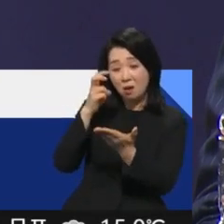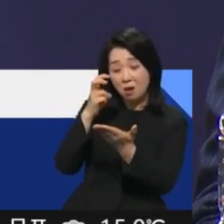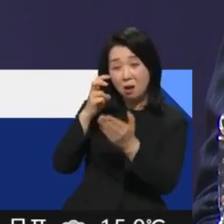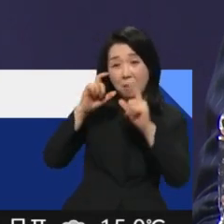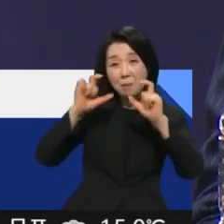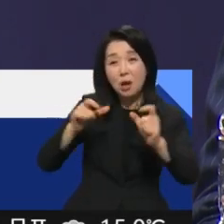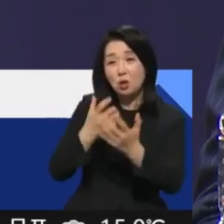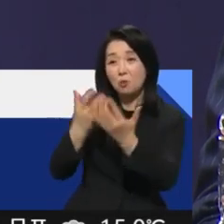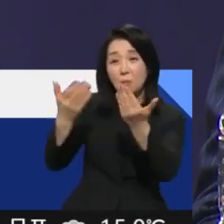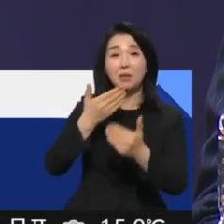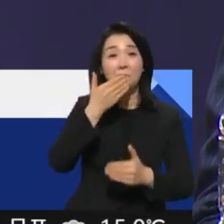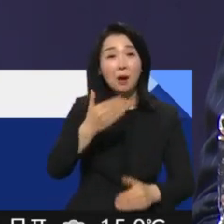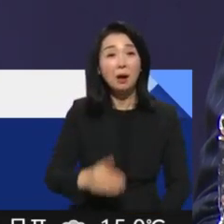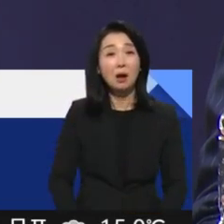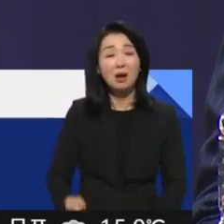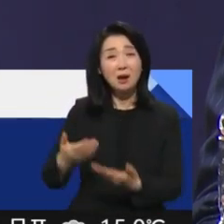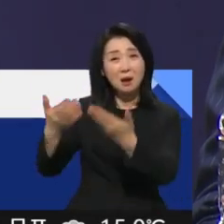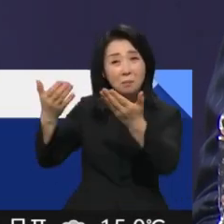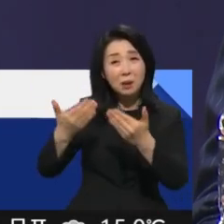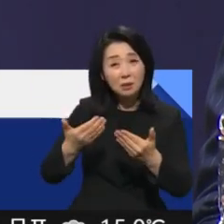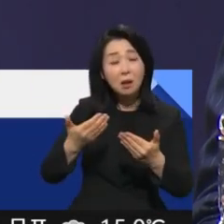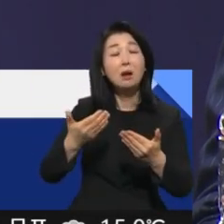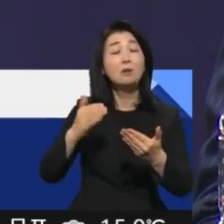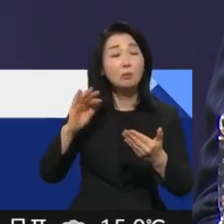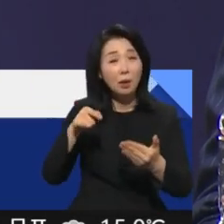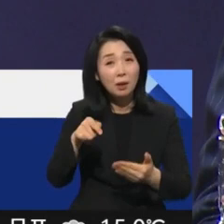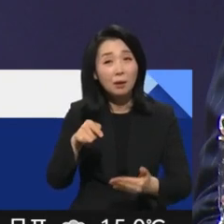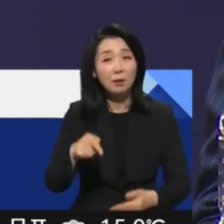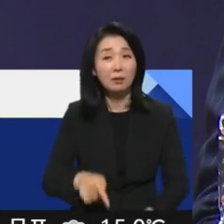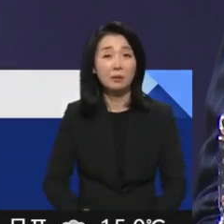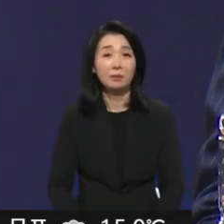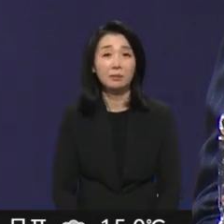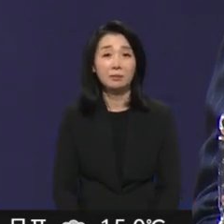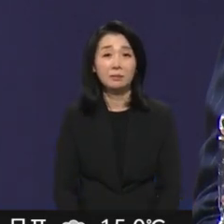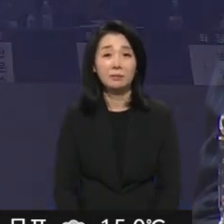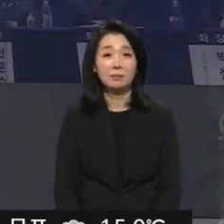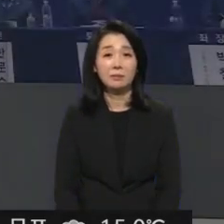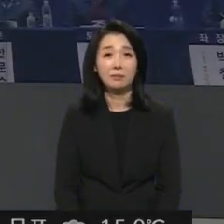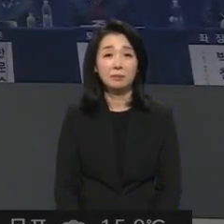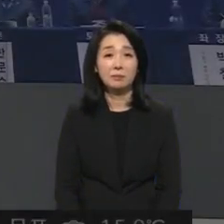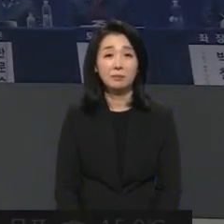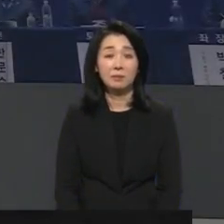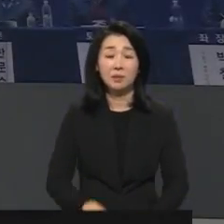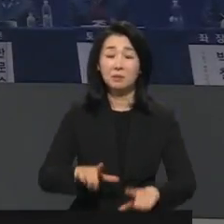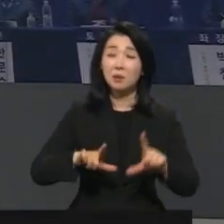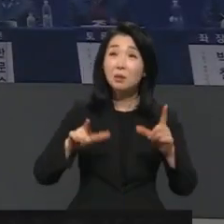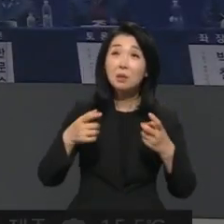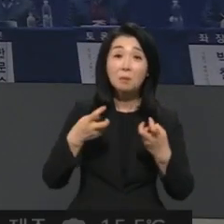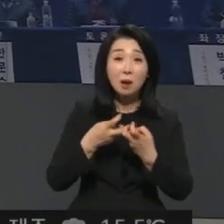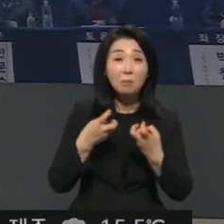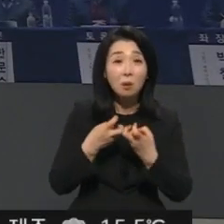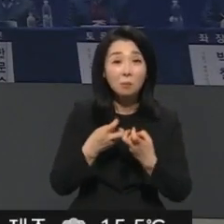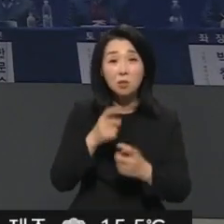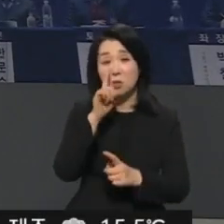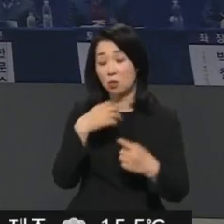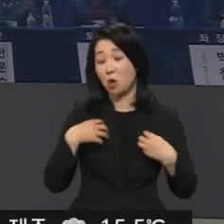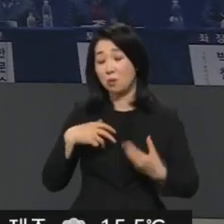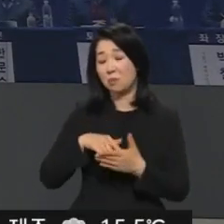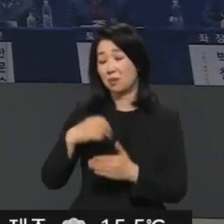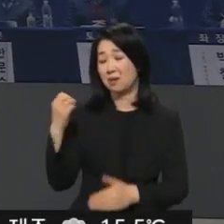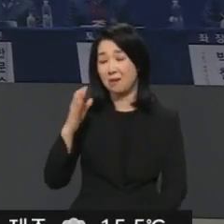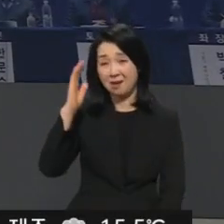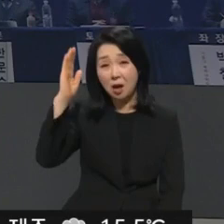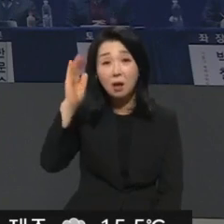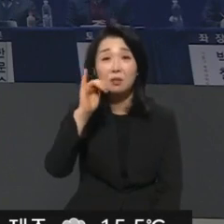받으실 수 있다 받으셔도 된다는 점이 있다고 생각하게 되었고 네 현실적인 방안이다 정부측은 거듭